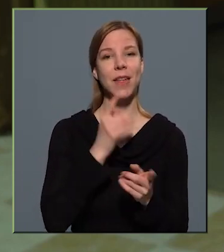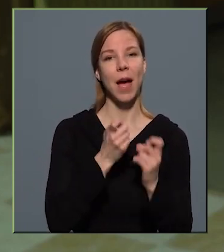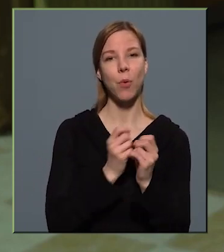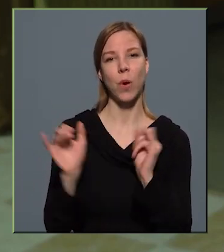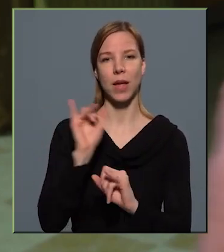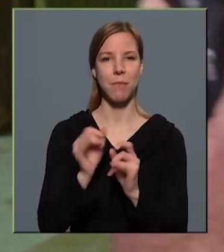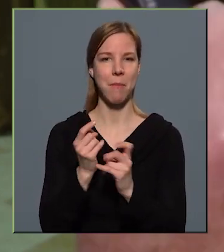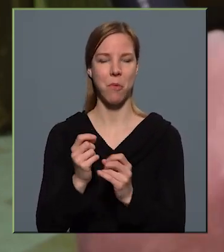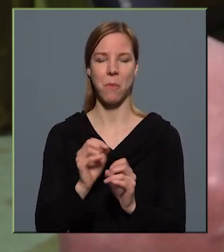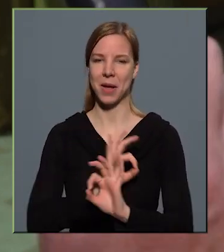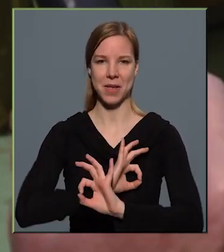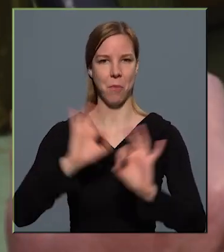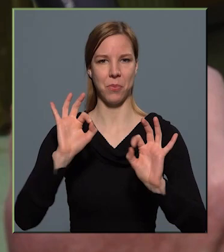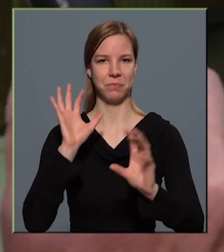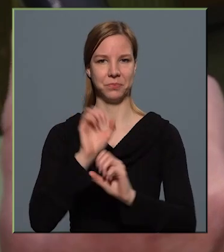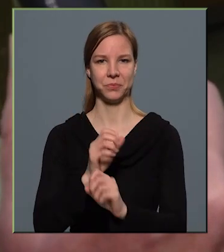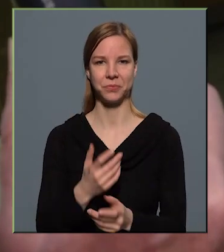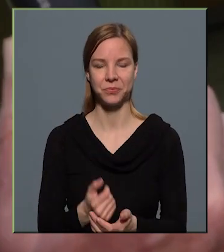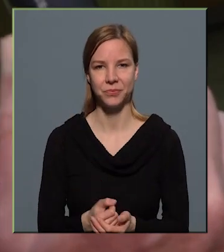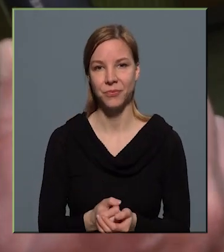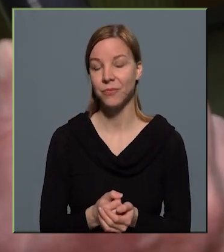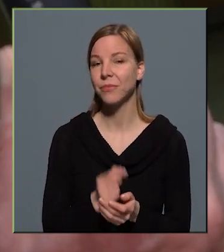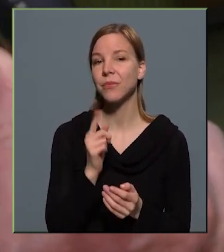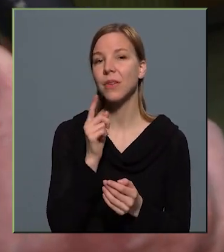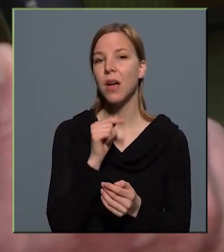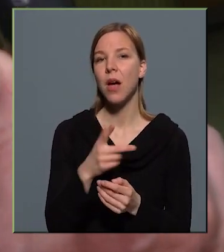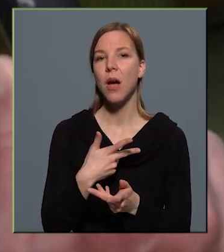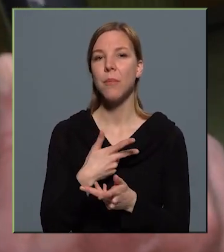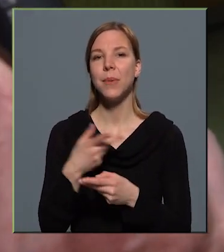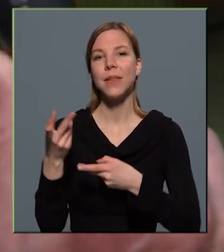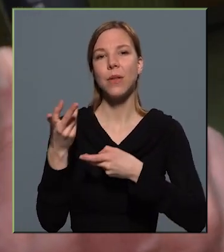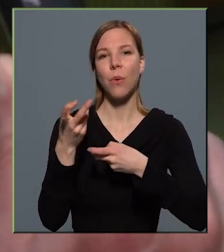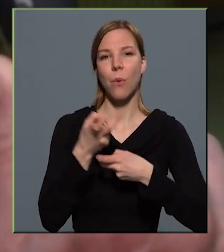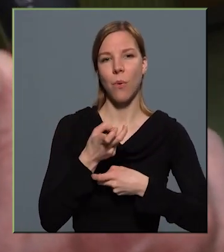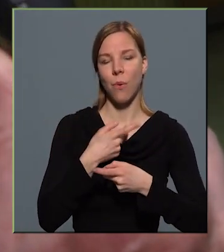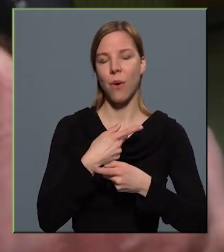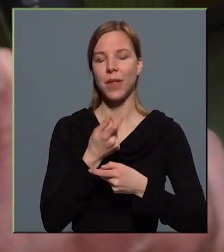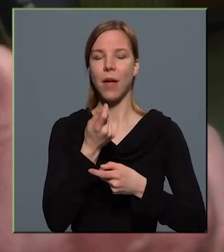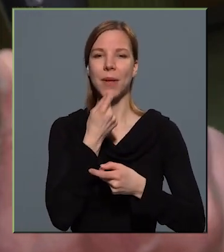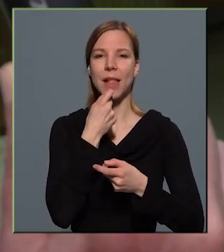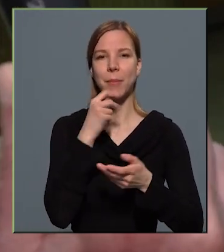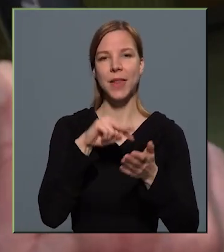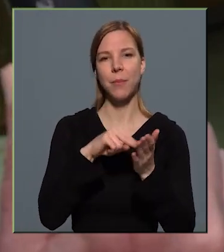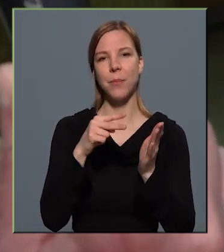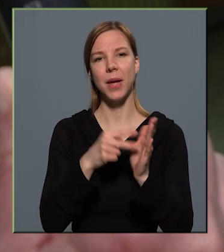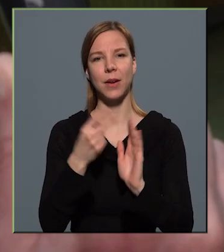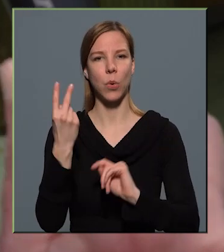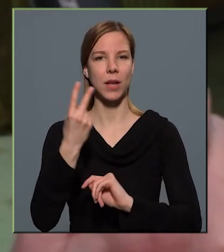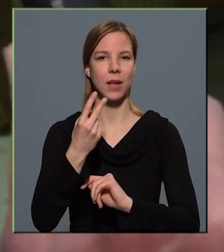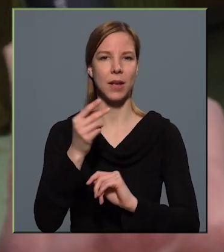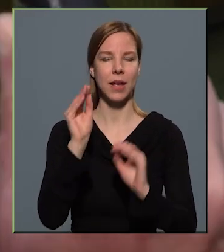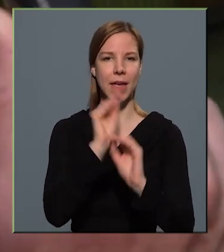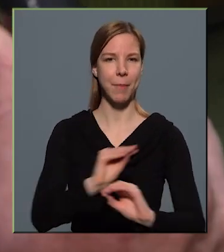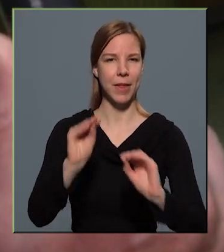lenni. Mi az, amit elhoztál a tarisznyádban az élelmiszermérnöki képzés során? Tehát milyen viszonyod